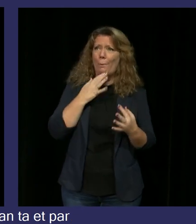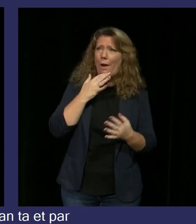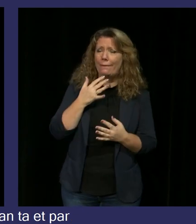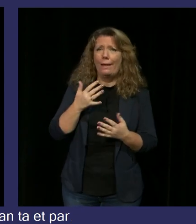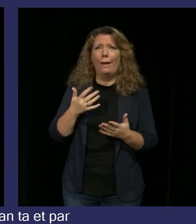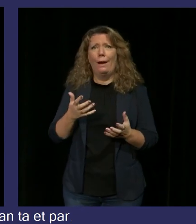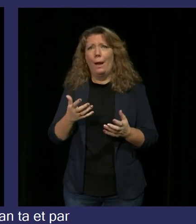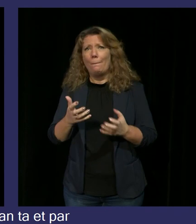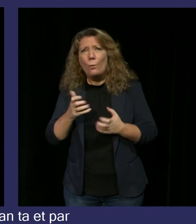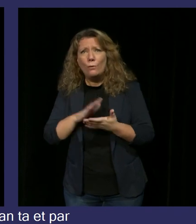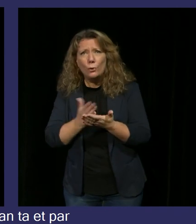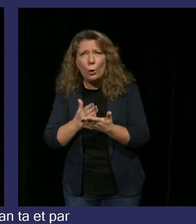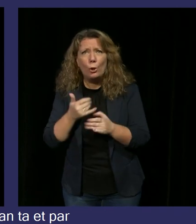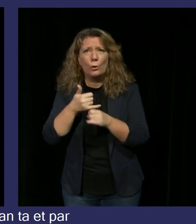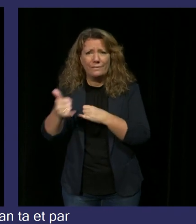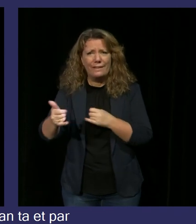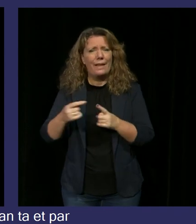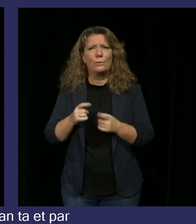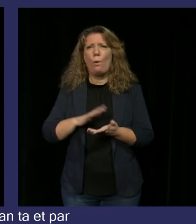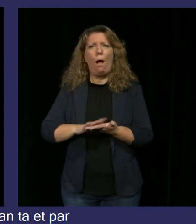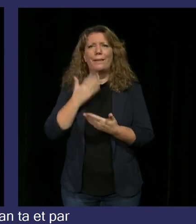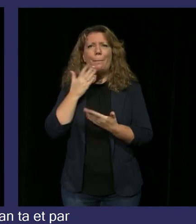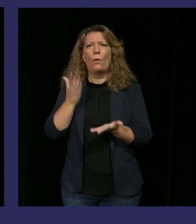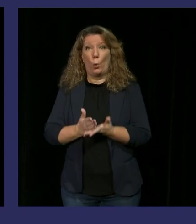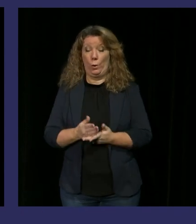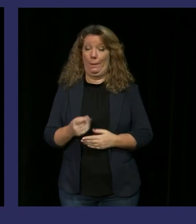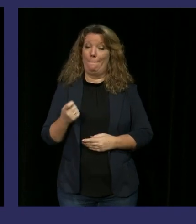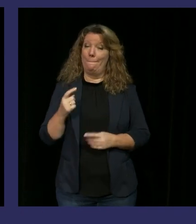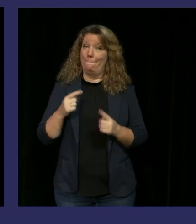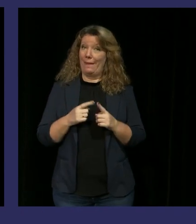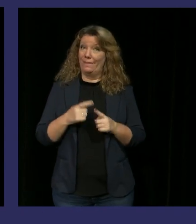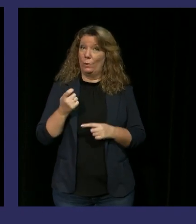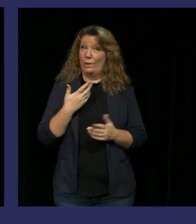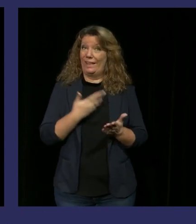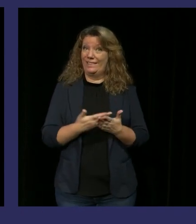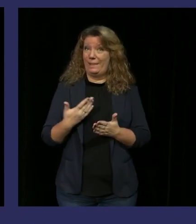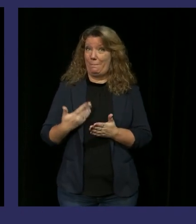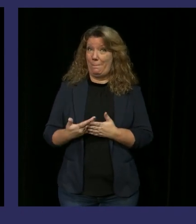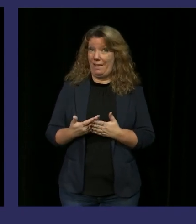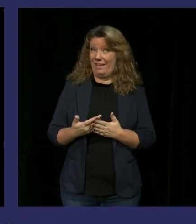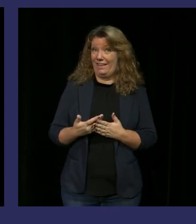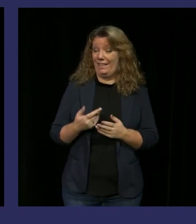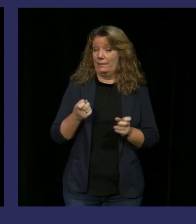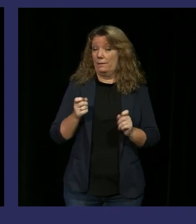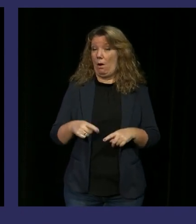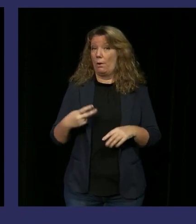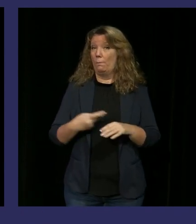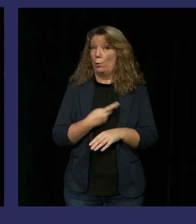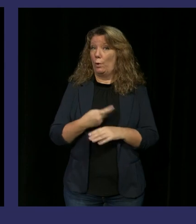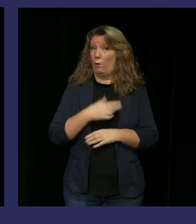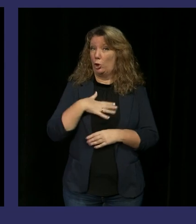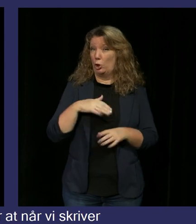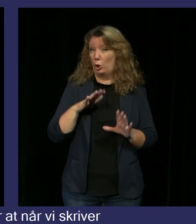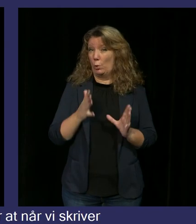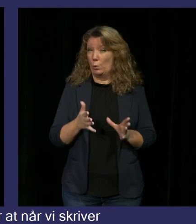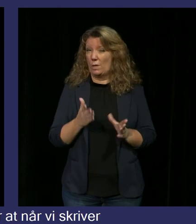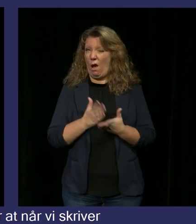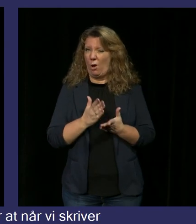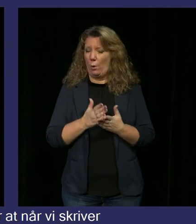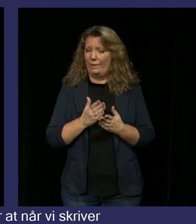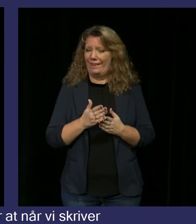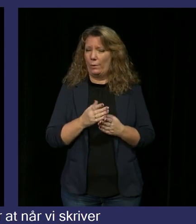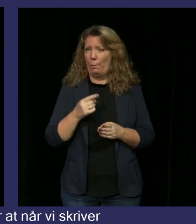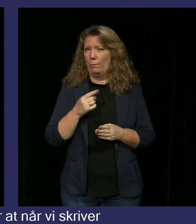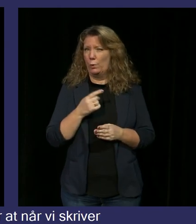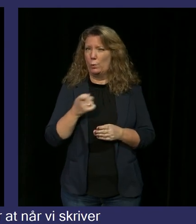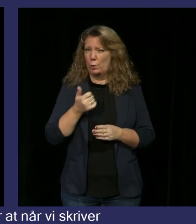Men jeg kan ta et par eksempler bare. Når jeg begynte på sykehus sånn litt etter årtusenskiftet på Ullevål sykehus, så noe av det første jeg la